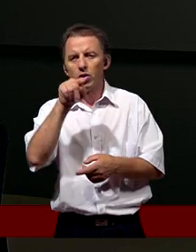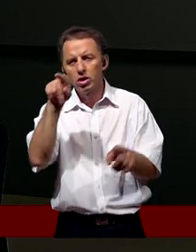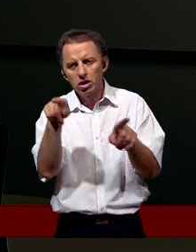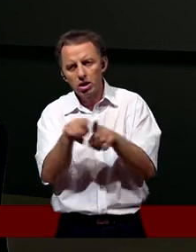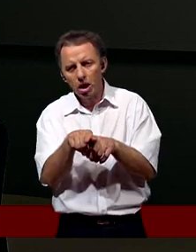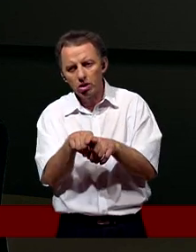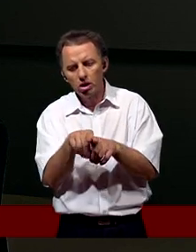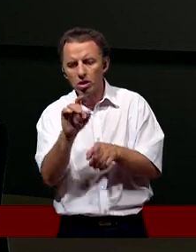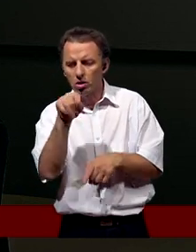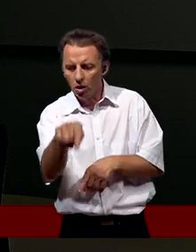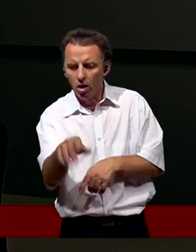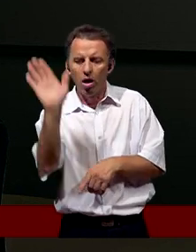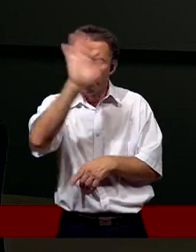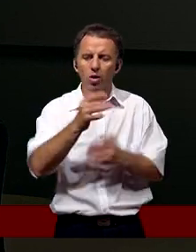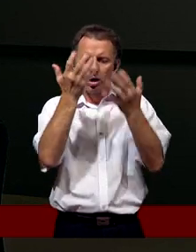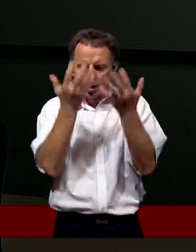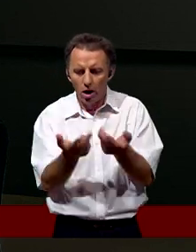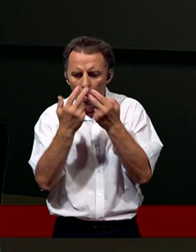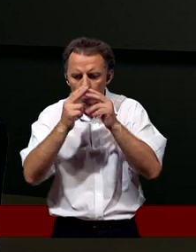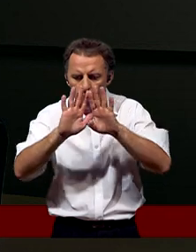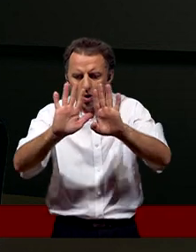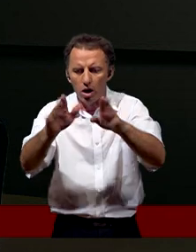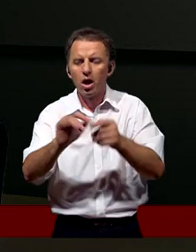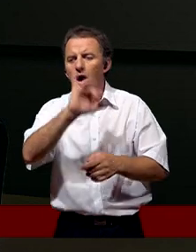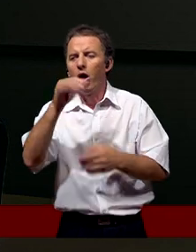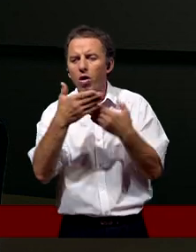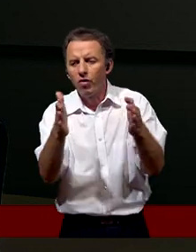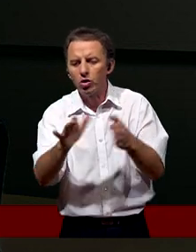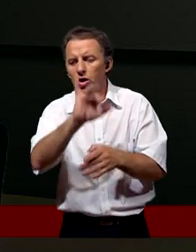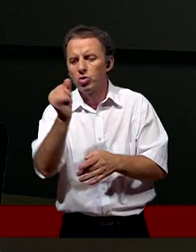to, że Pan Bóg chciał po prostu otworzyć też